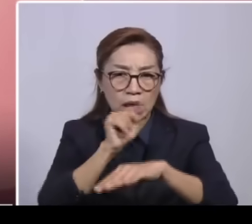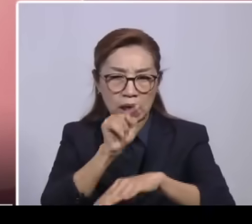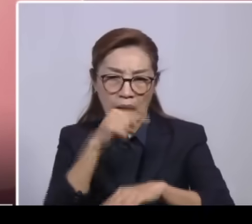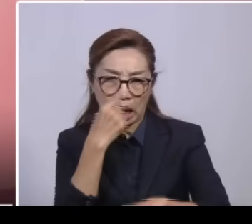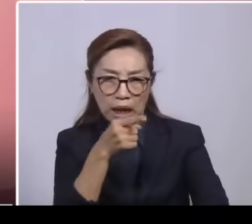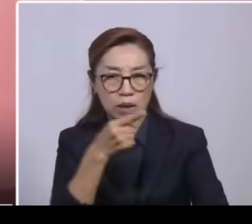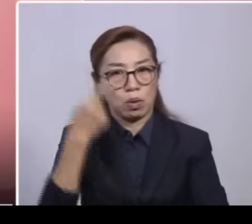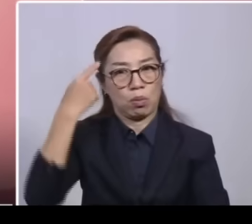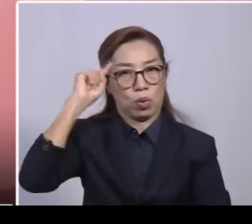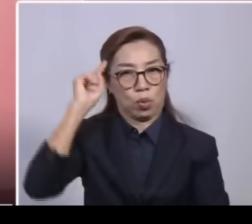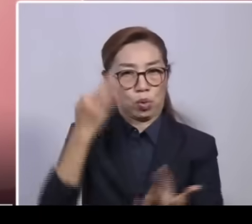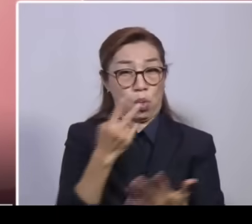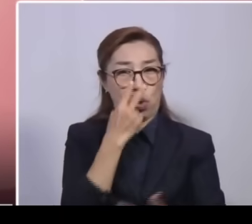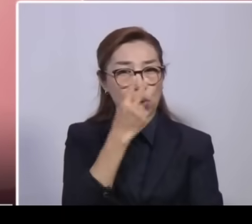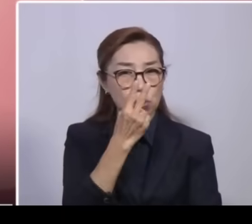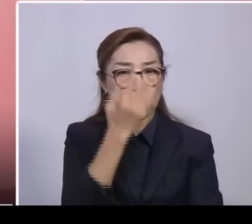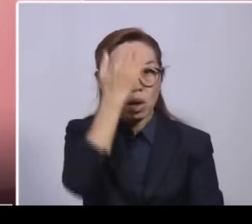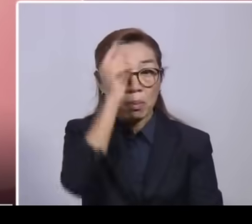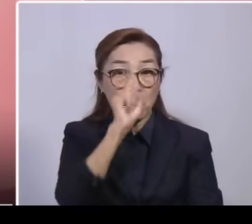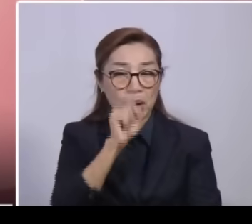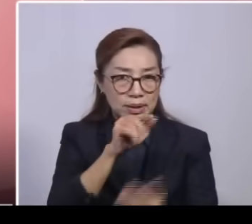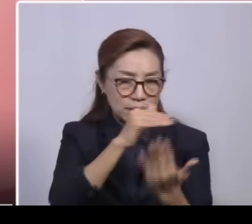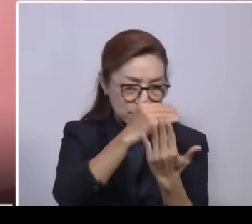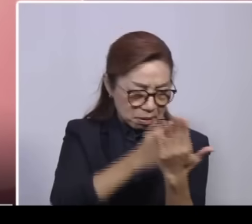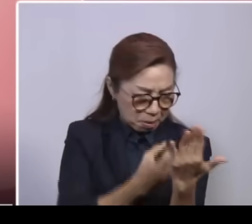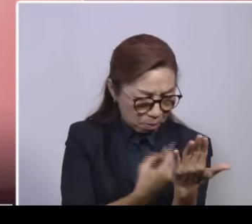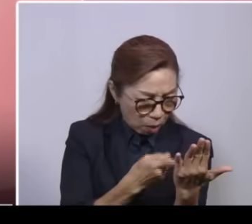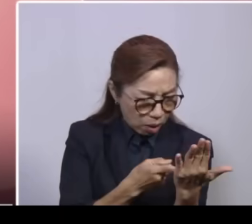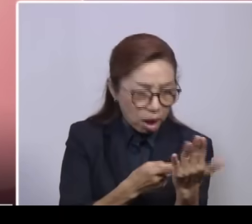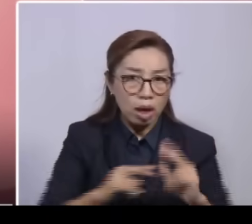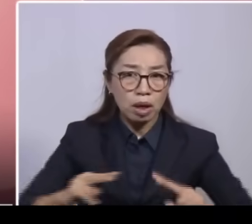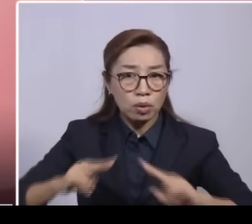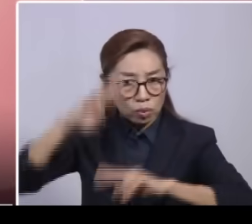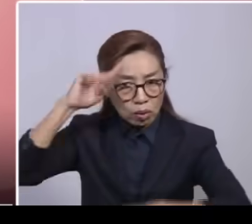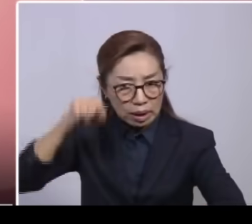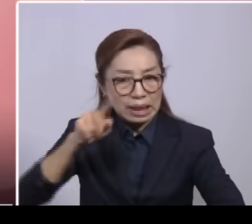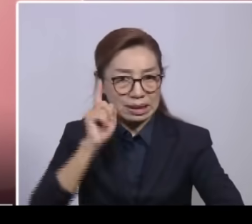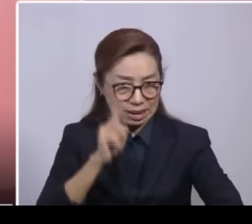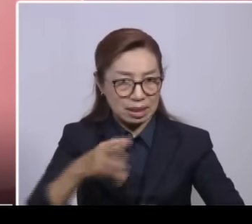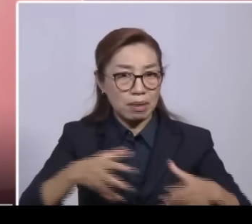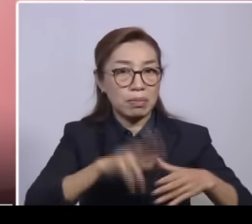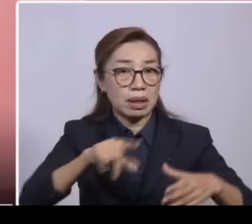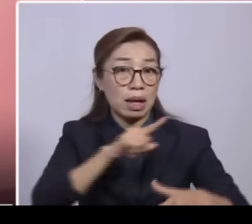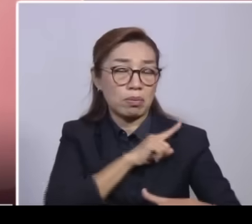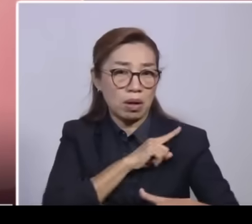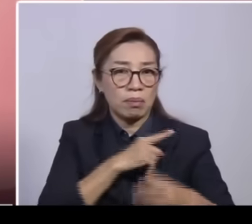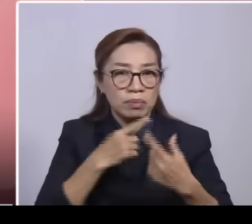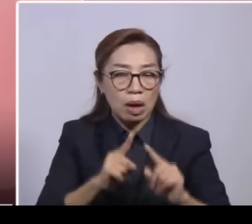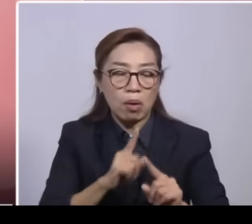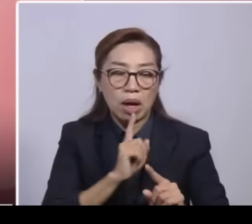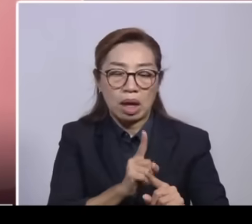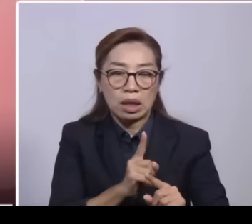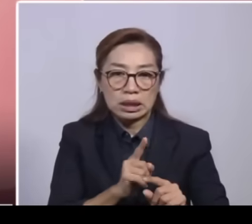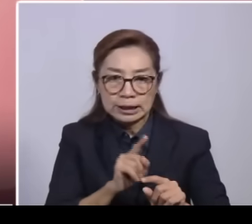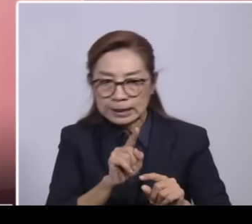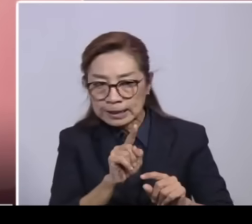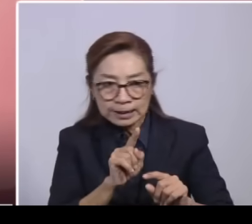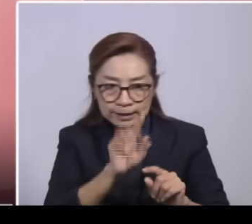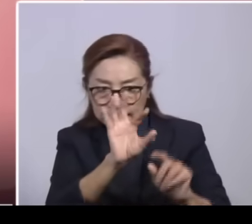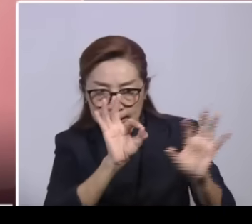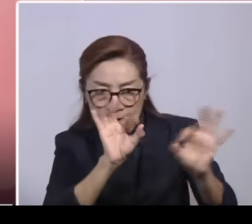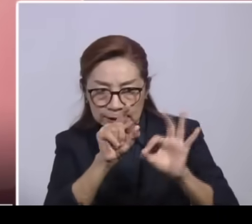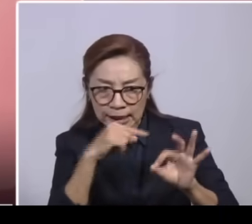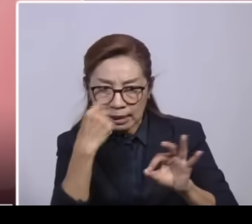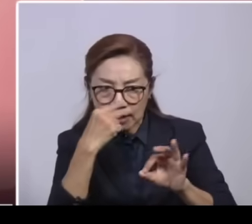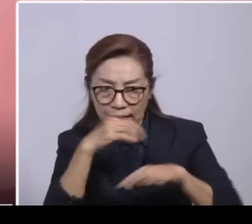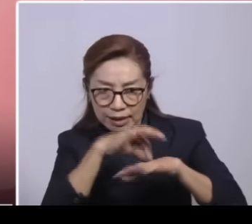น่าจับตามองเหมือนกันนะคือตามโผล่เนี่ยออกมาว่าก็เป็นสัดส่วนของพรรคเพื่อไทยแต่ว่าตอนนี้ยังอยู่ระหว่างการวางตัวบุคคลกันอยู่